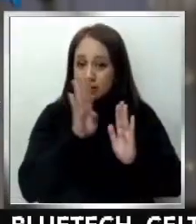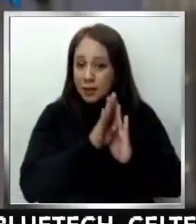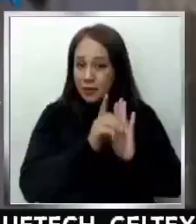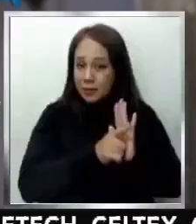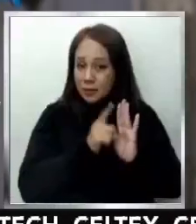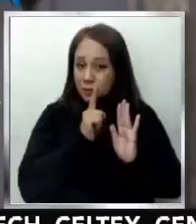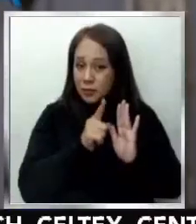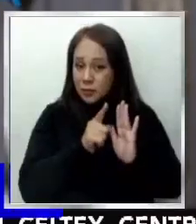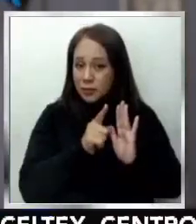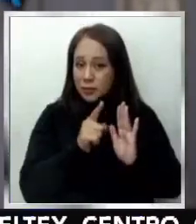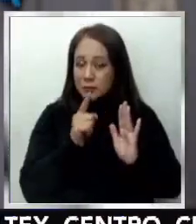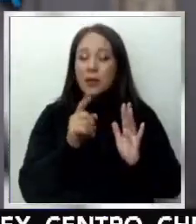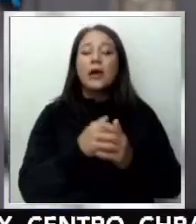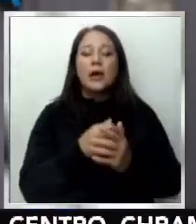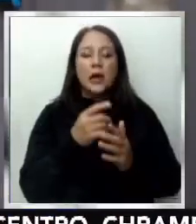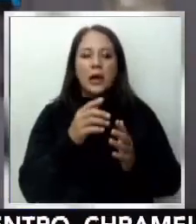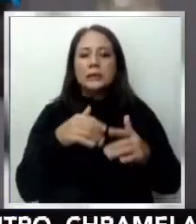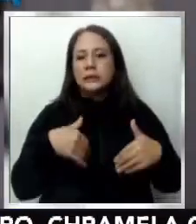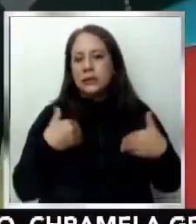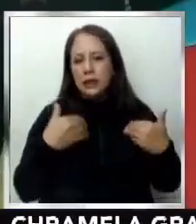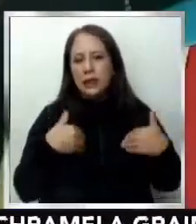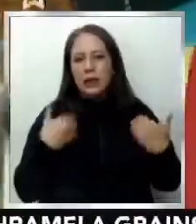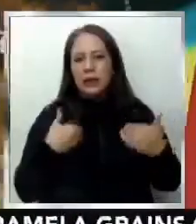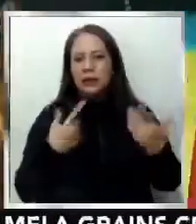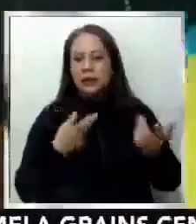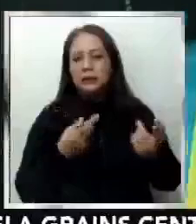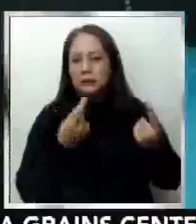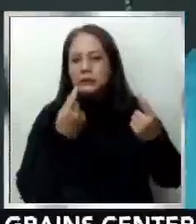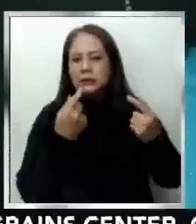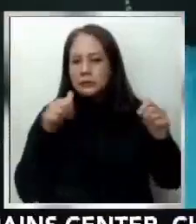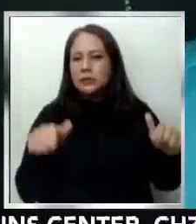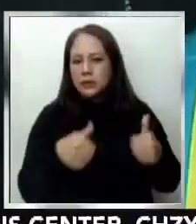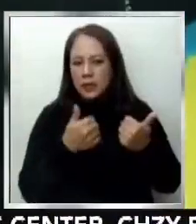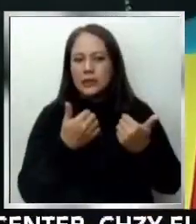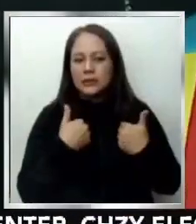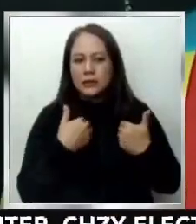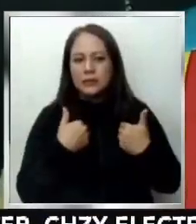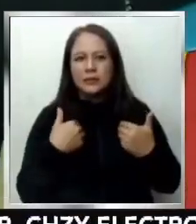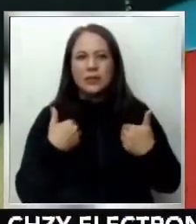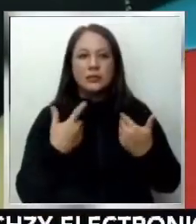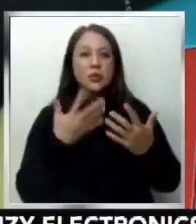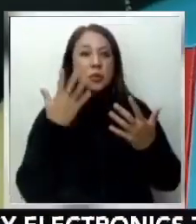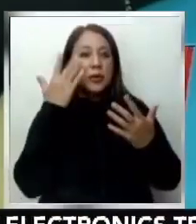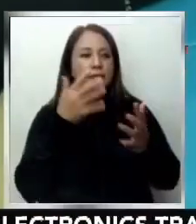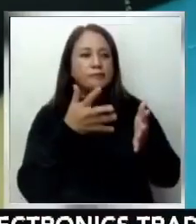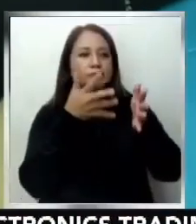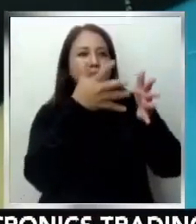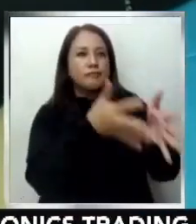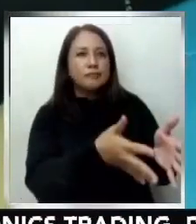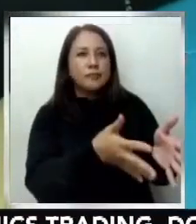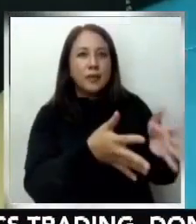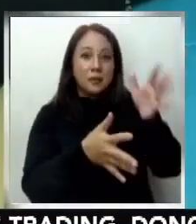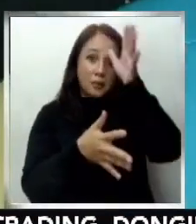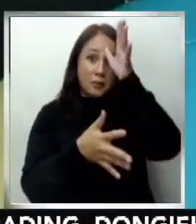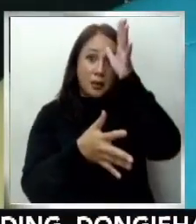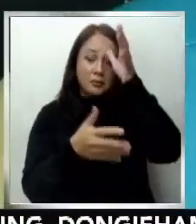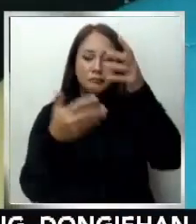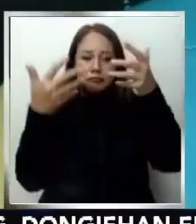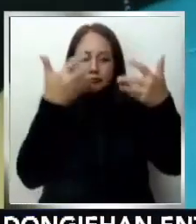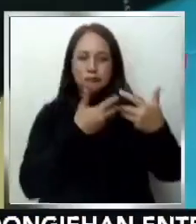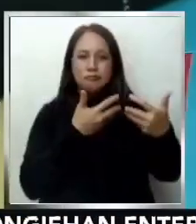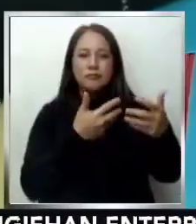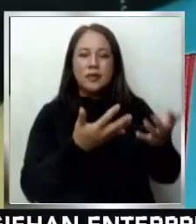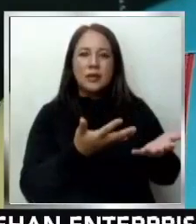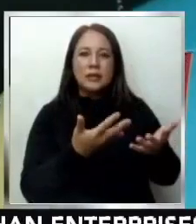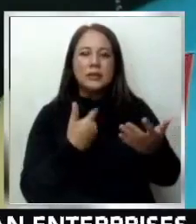murang edad din nasubok ang katatagan ni Bruce. Being abandoned by my dad. Tapos it's about a story